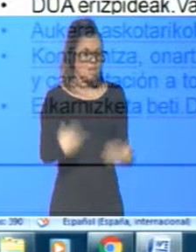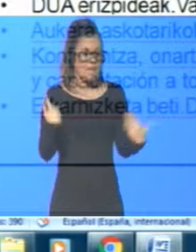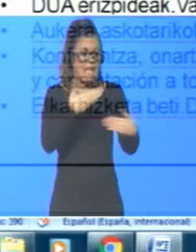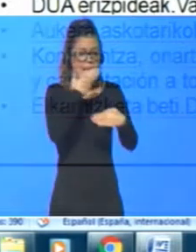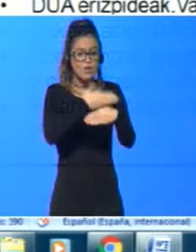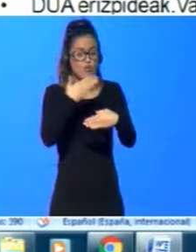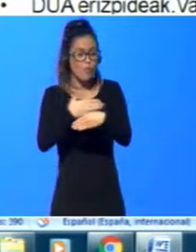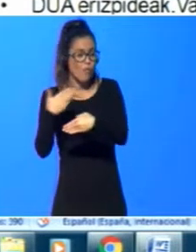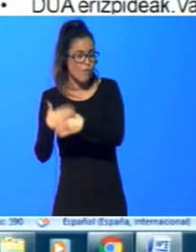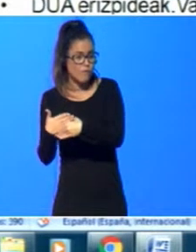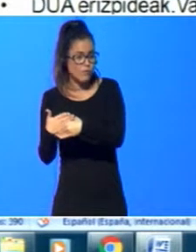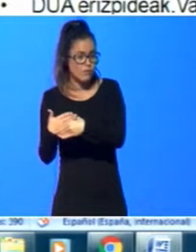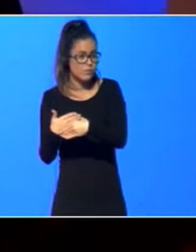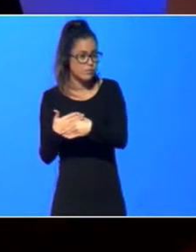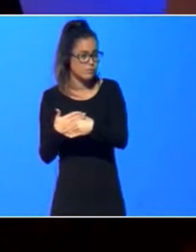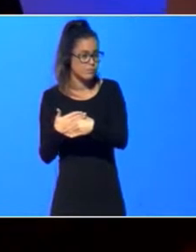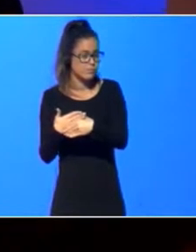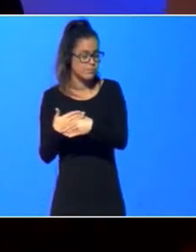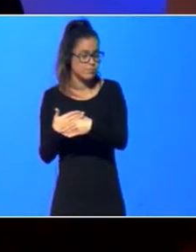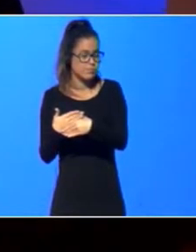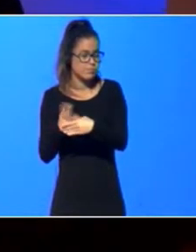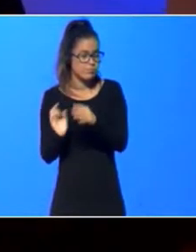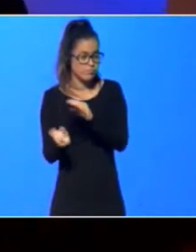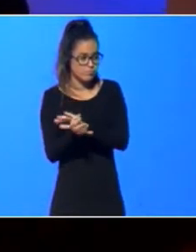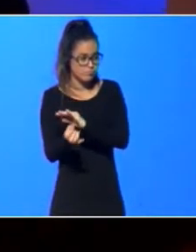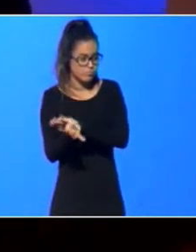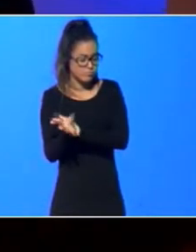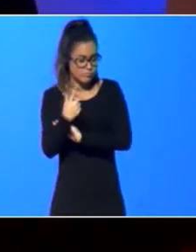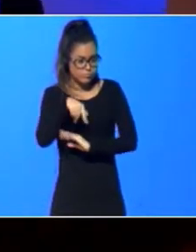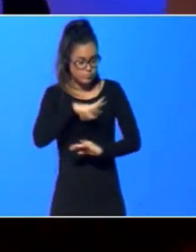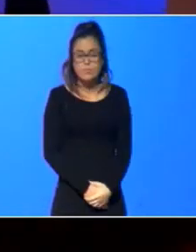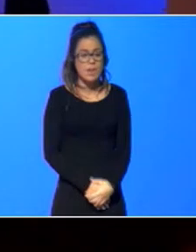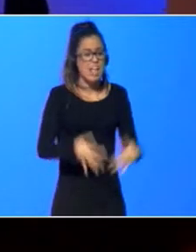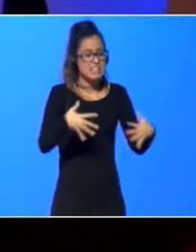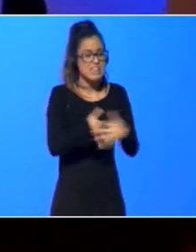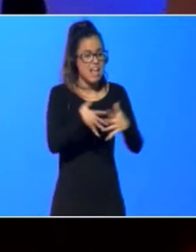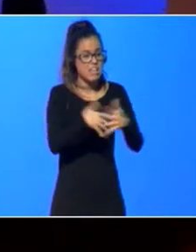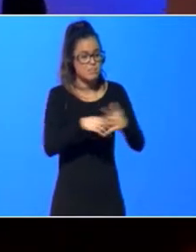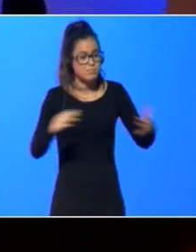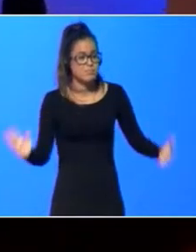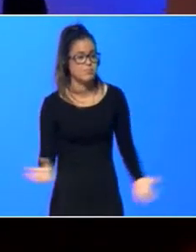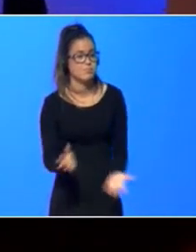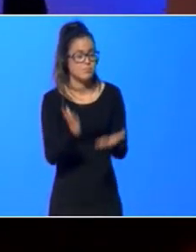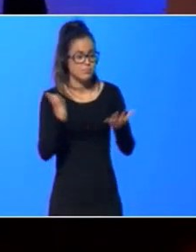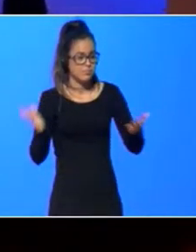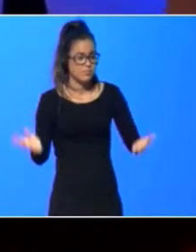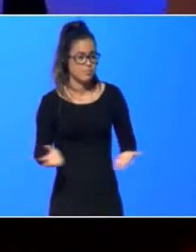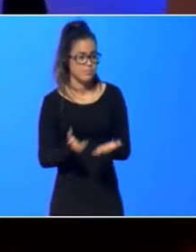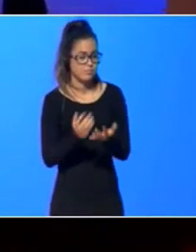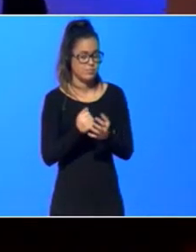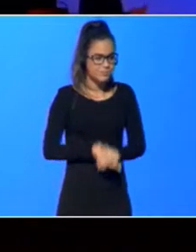dira, eta jarraituko dugu, sareak bultzatu,